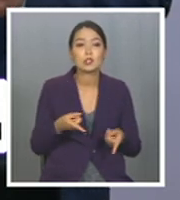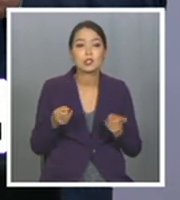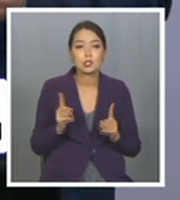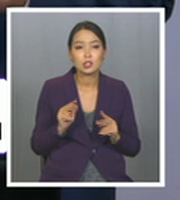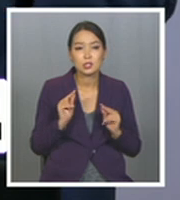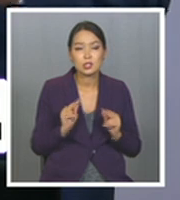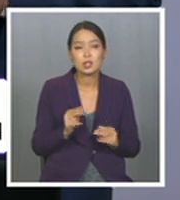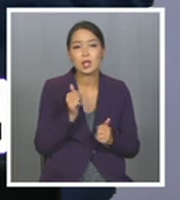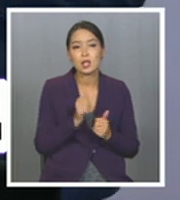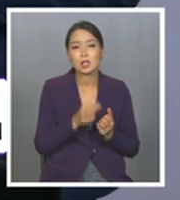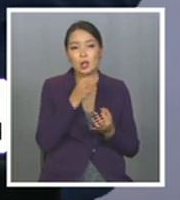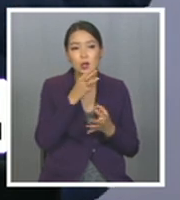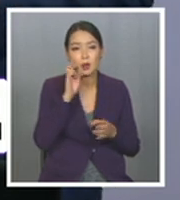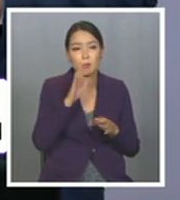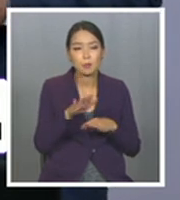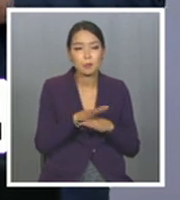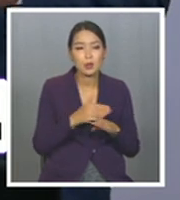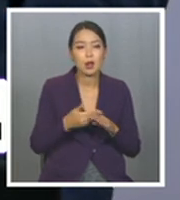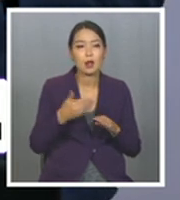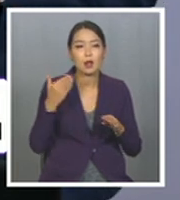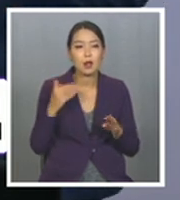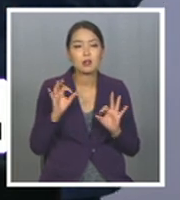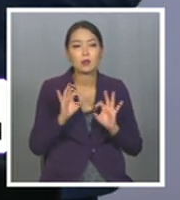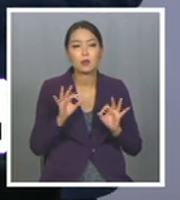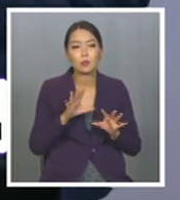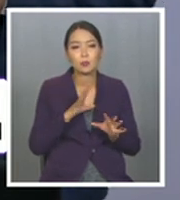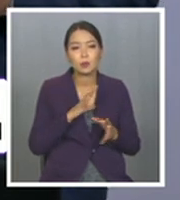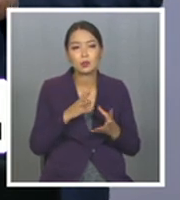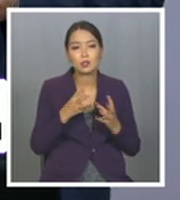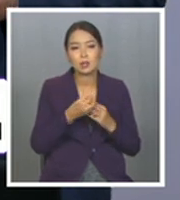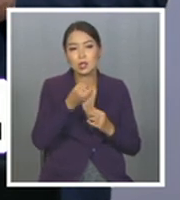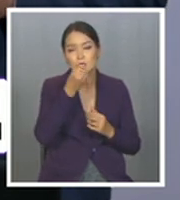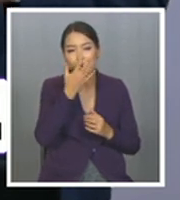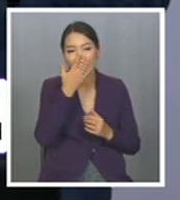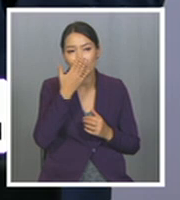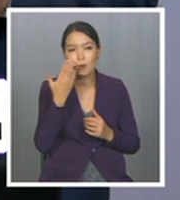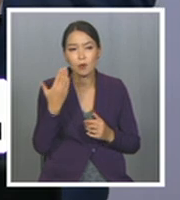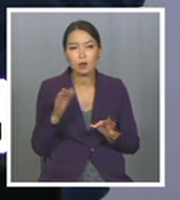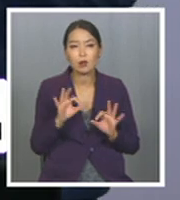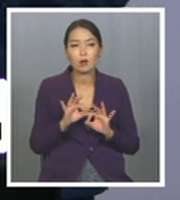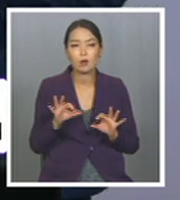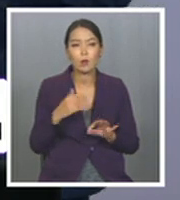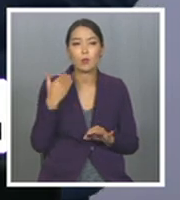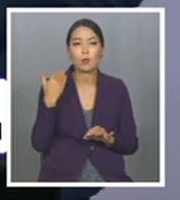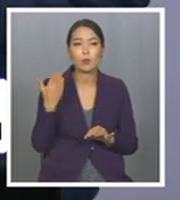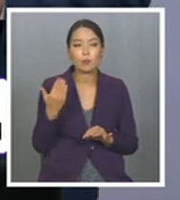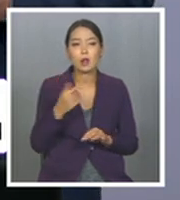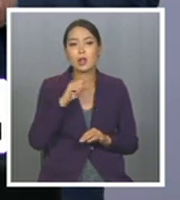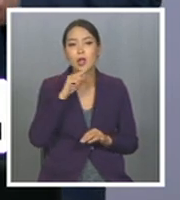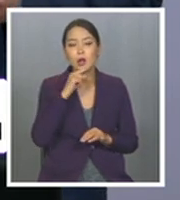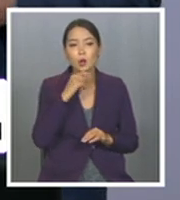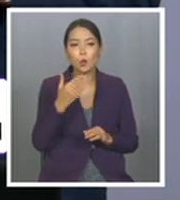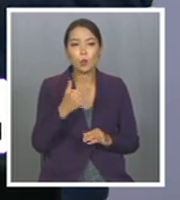келген мемлекетті оның алдында атап көрсеткендегі дей, мысалы үшін Жапонияның өзін алып қарайтын болсақ, оның экономикалық